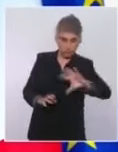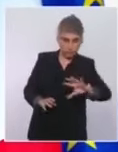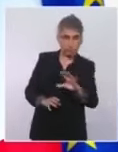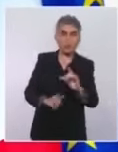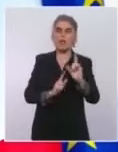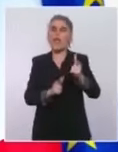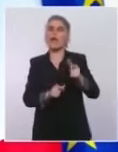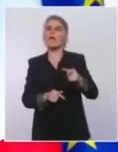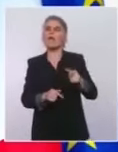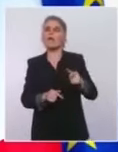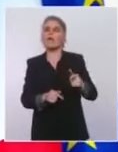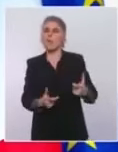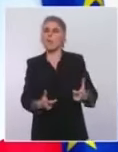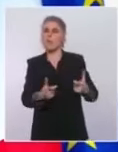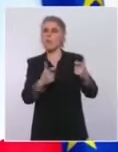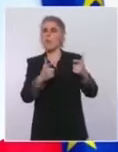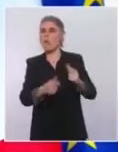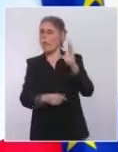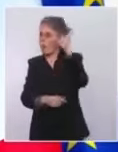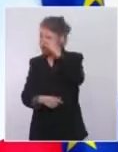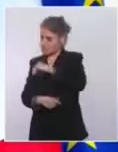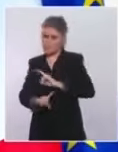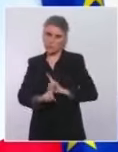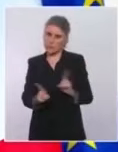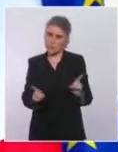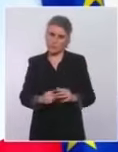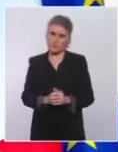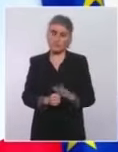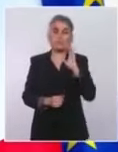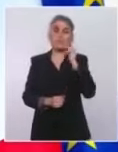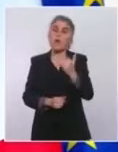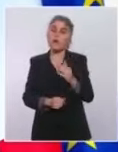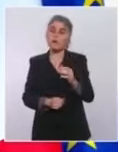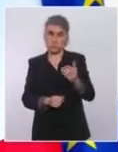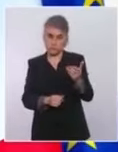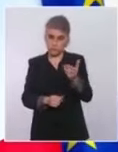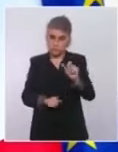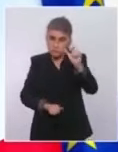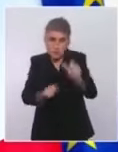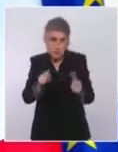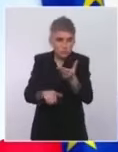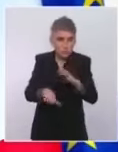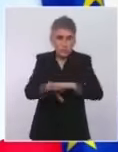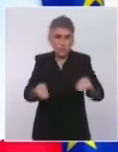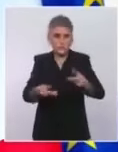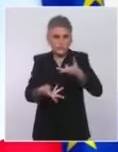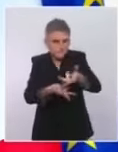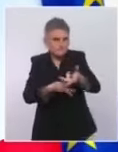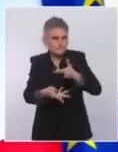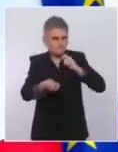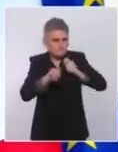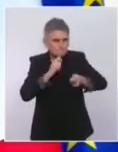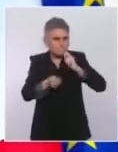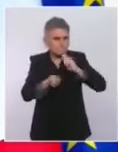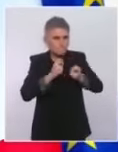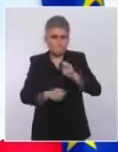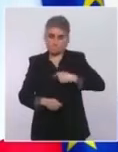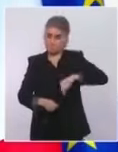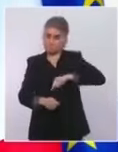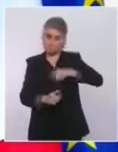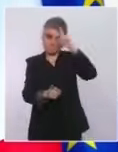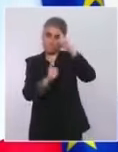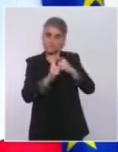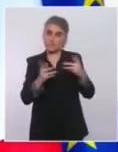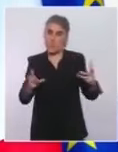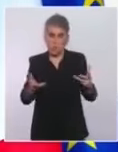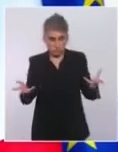j'ai passé autant de temps à parler avec chacun des acteurs et surtout que notre politique est de soutenir sans relâche le cadre des discussions